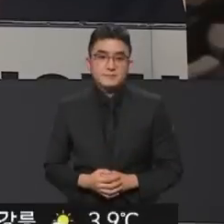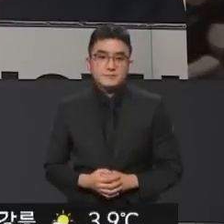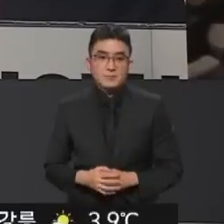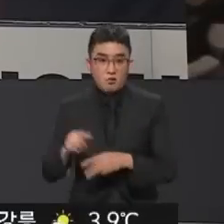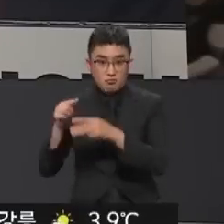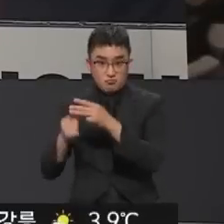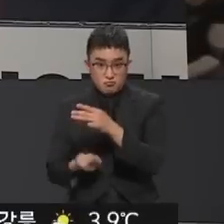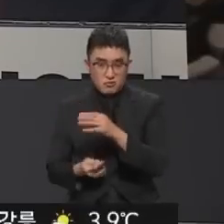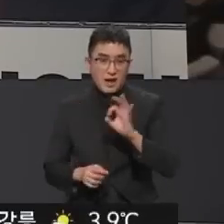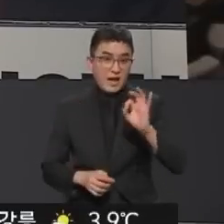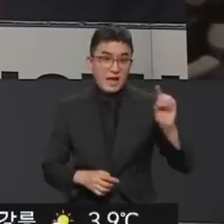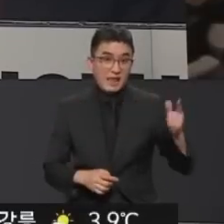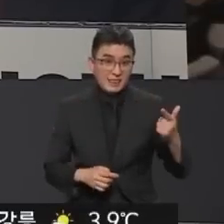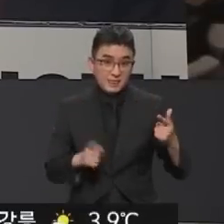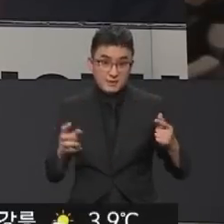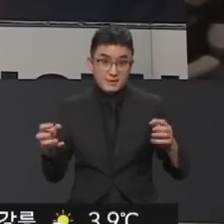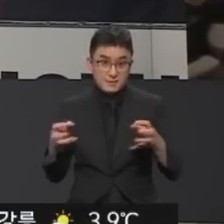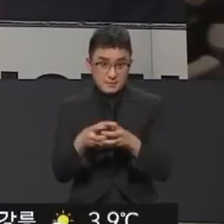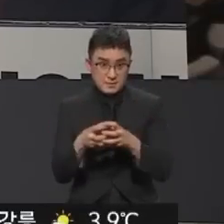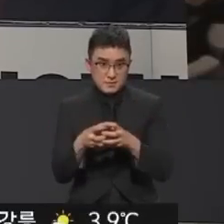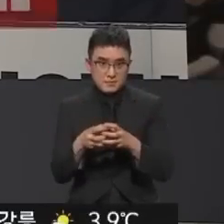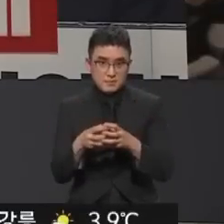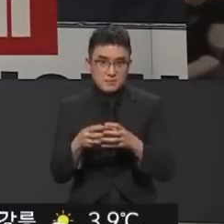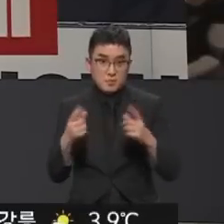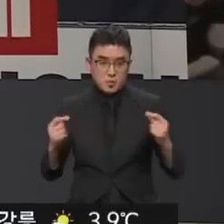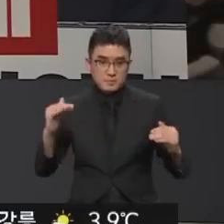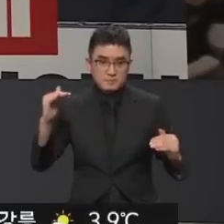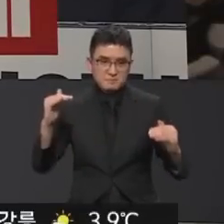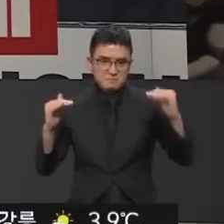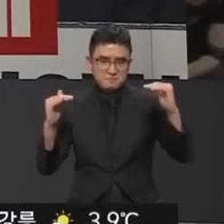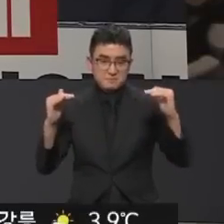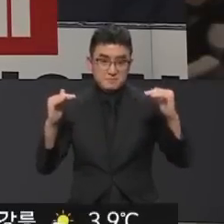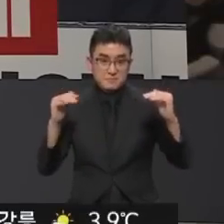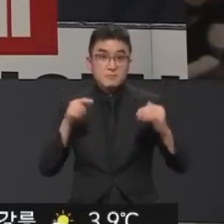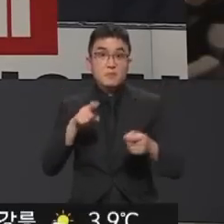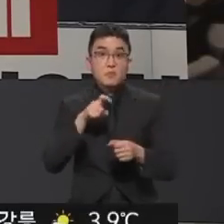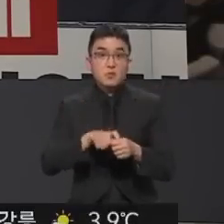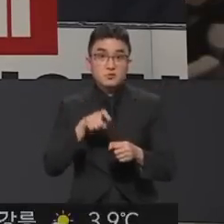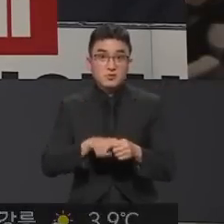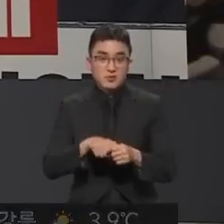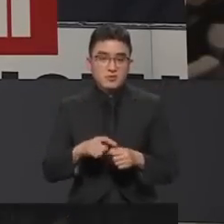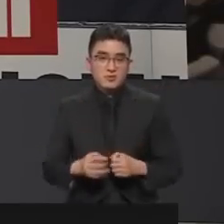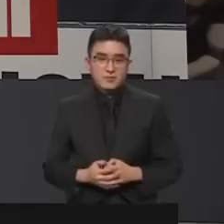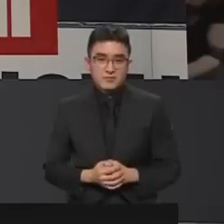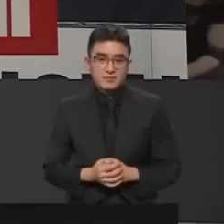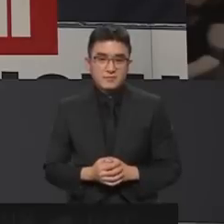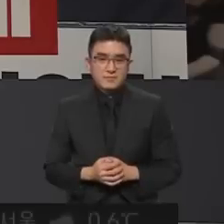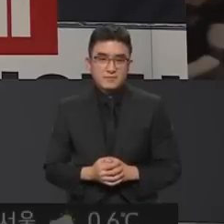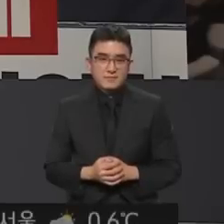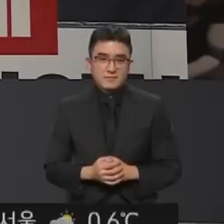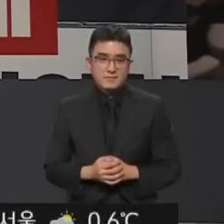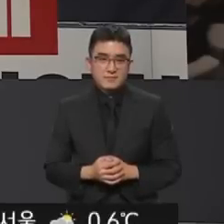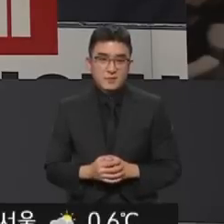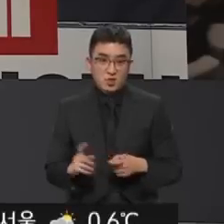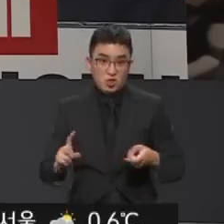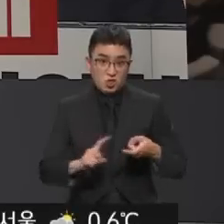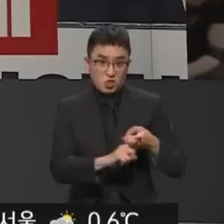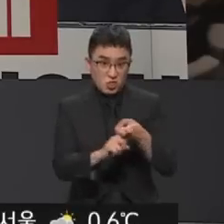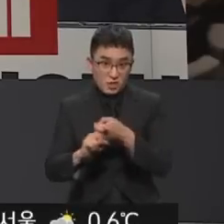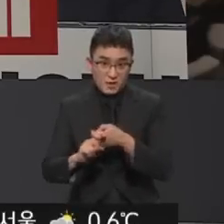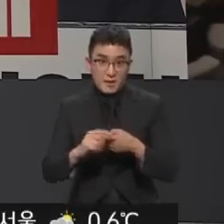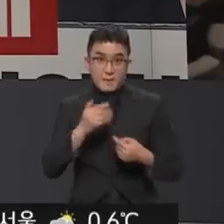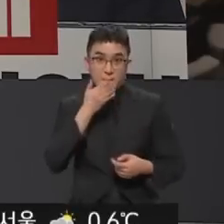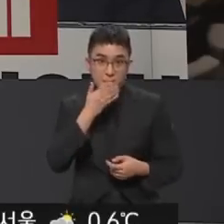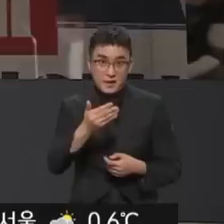연대, 그러니까 윤 대통령과 동등한 위치에서 연대를 하겠다 이런 뜻으로 풀이가 되는데요. 연대가 가능한 근거로는 두